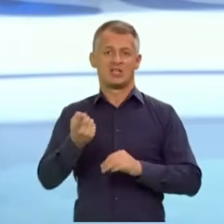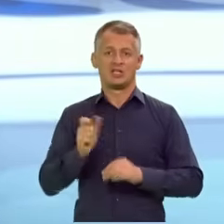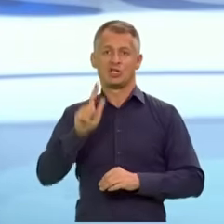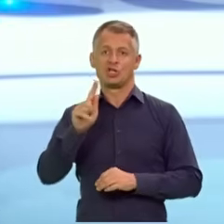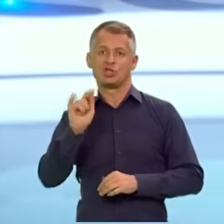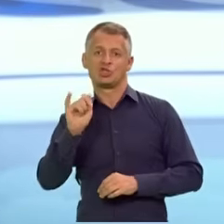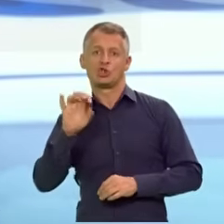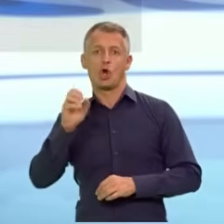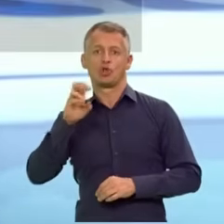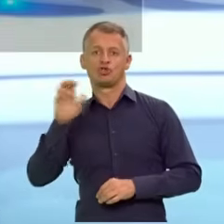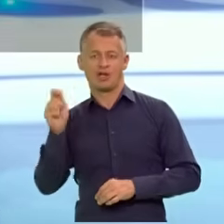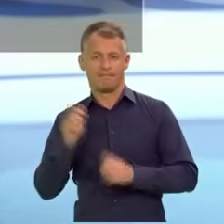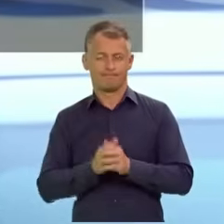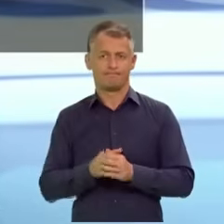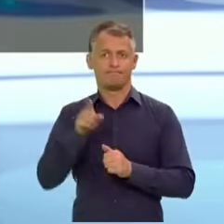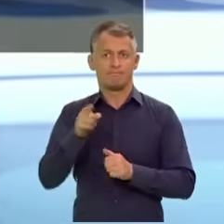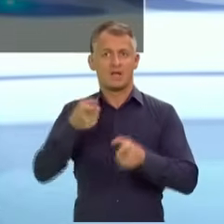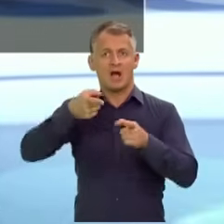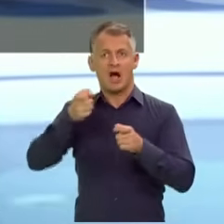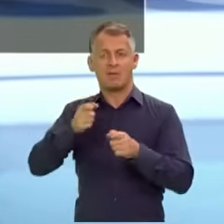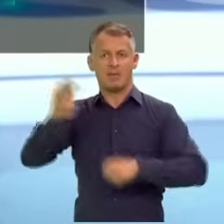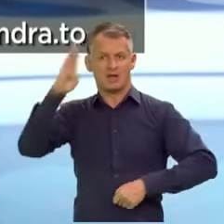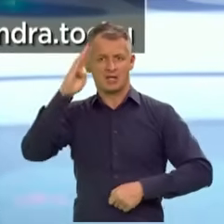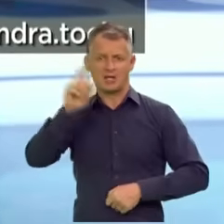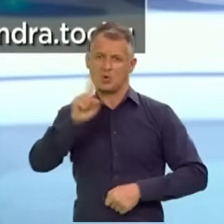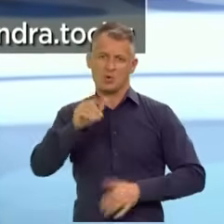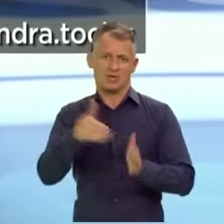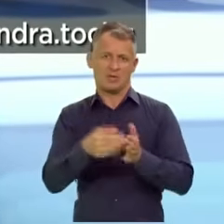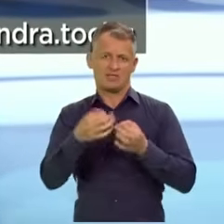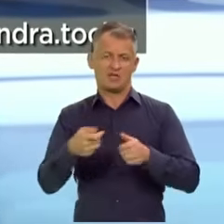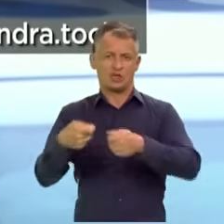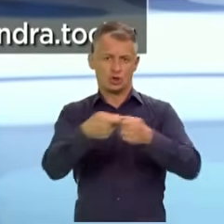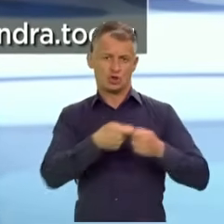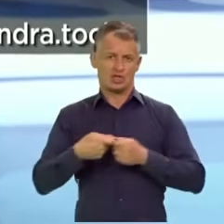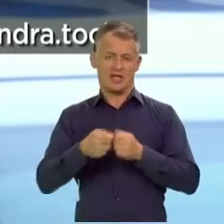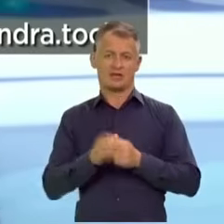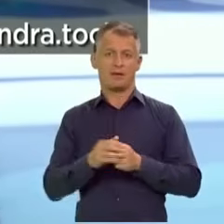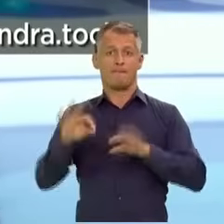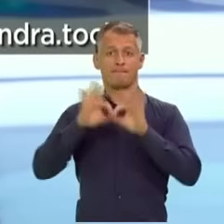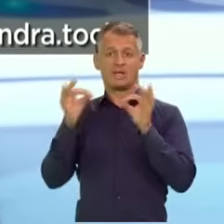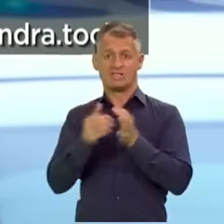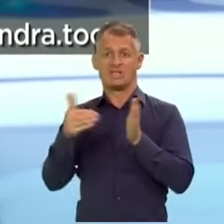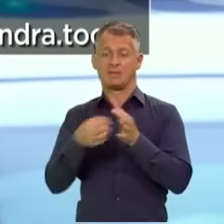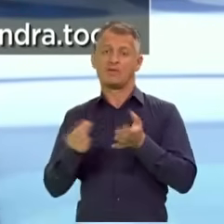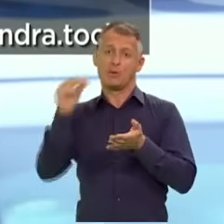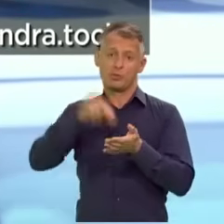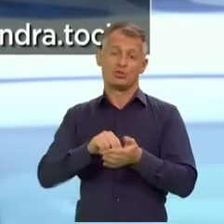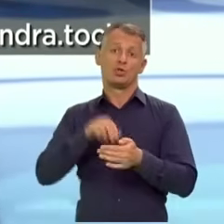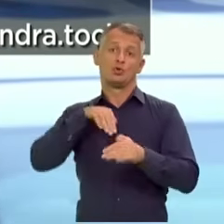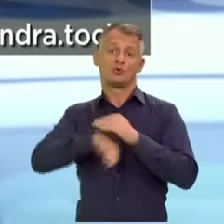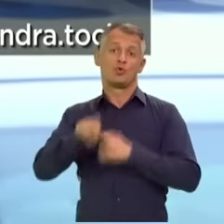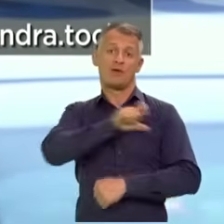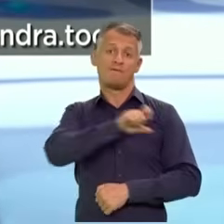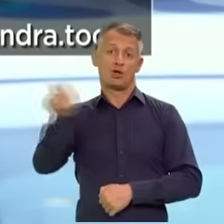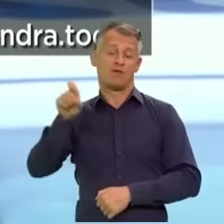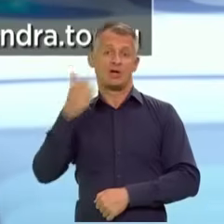irosire fără sens de vieți omenești. Armele militare nu își au locul în societatea civilă. Părinții trebuie să fie puși sub acuzare atunci